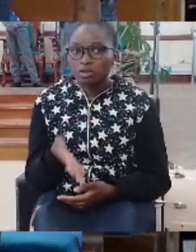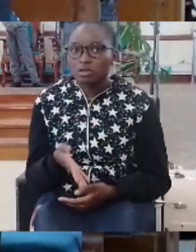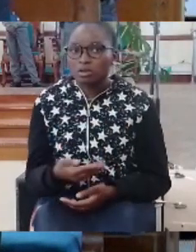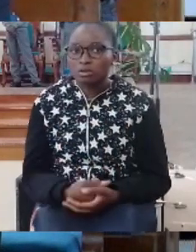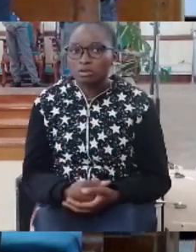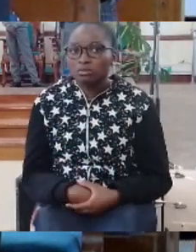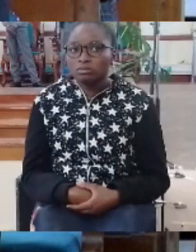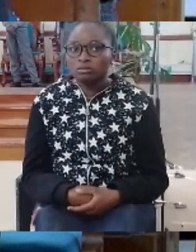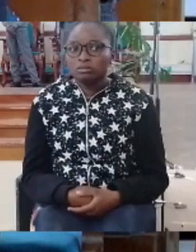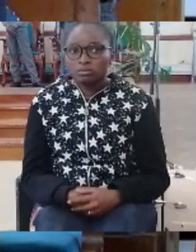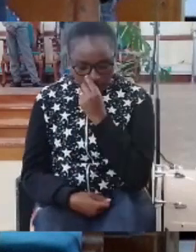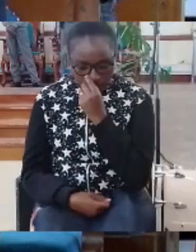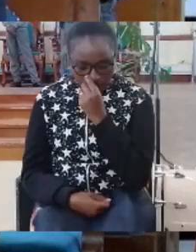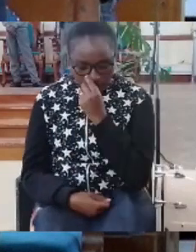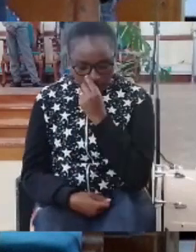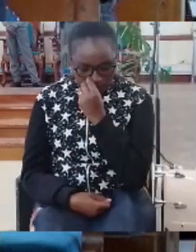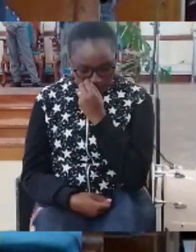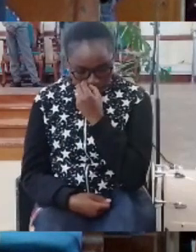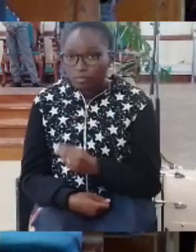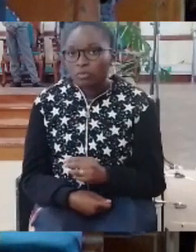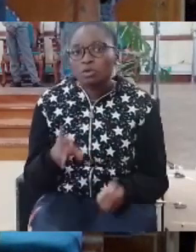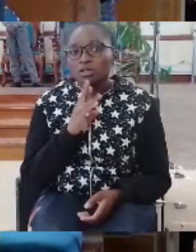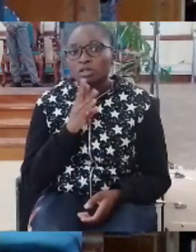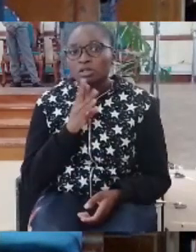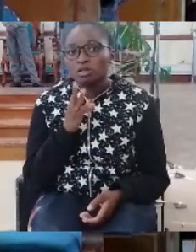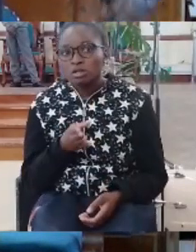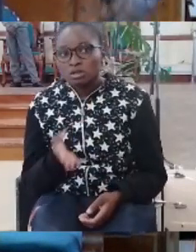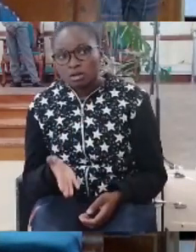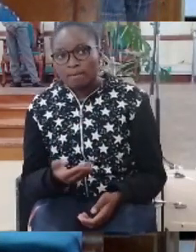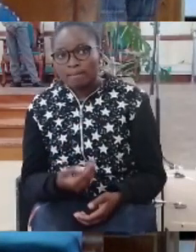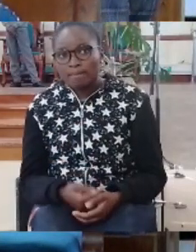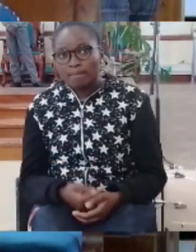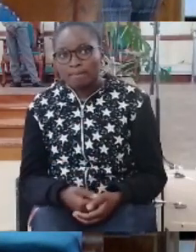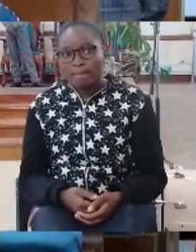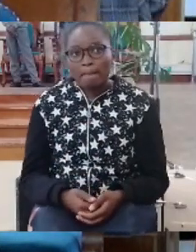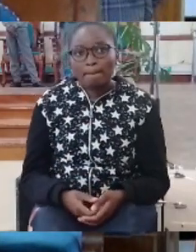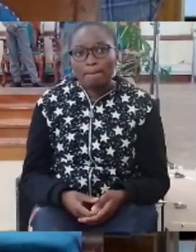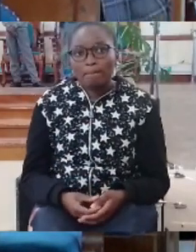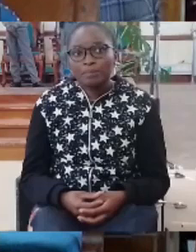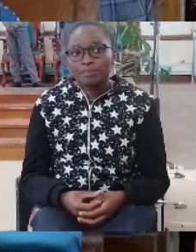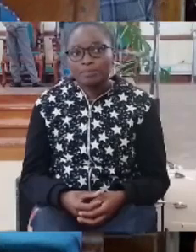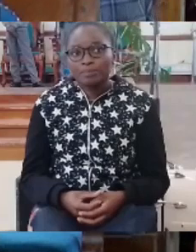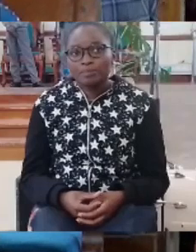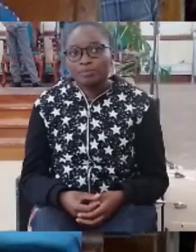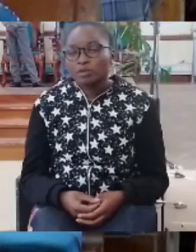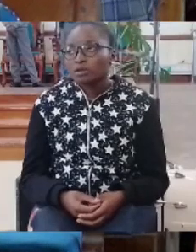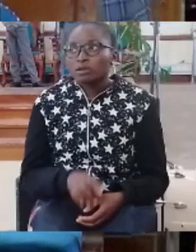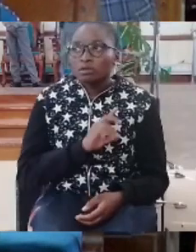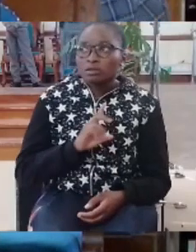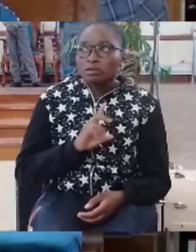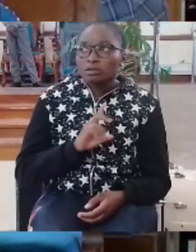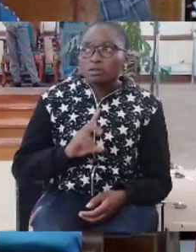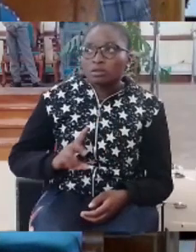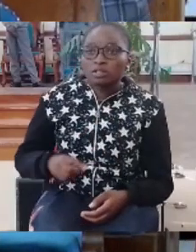your niruta gavira. We how? We how? We how? Mwadha nilakwira dehera